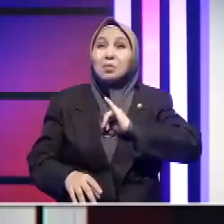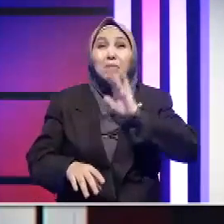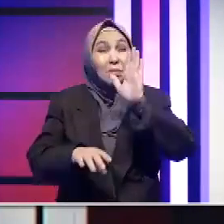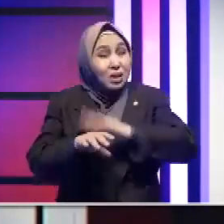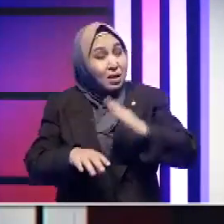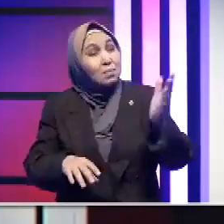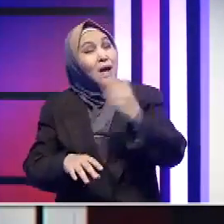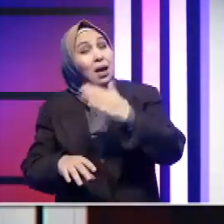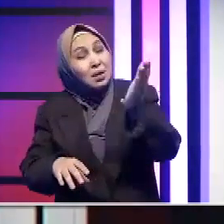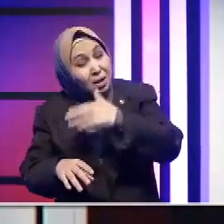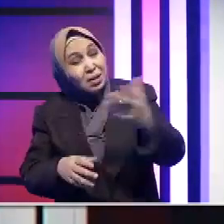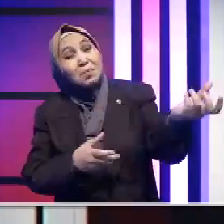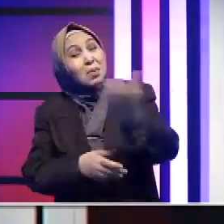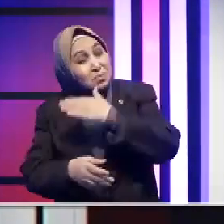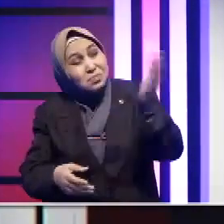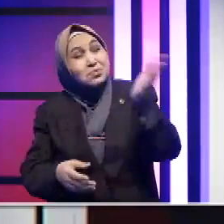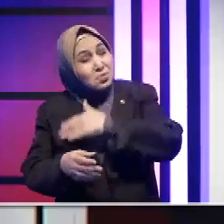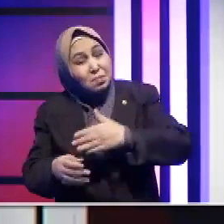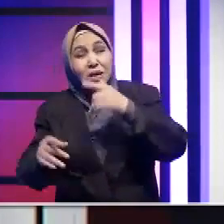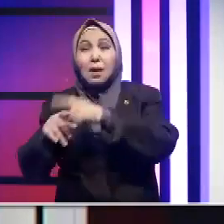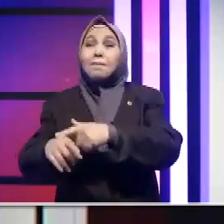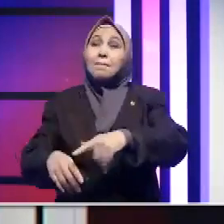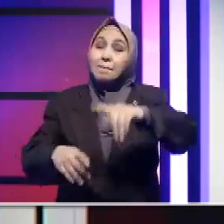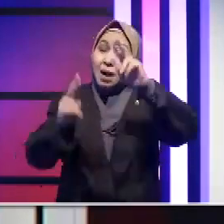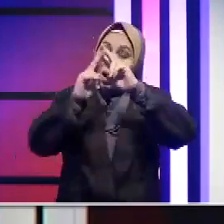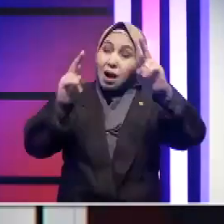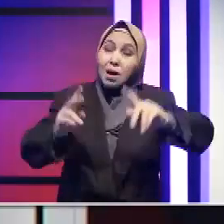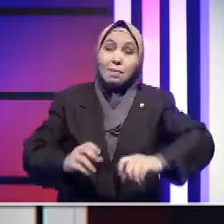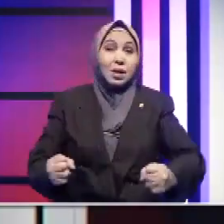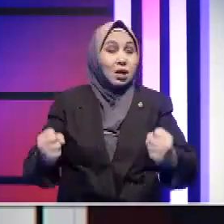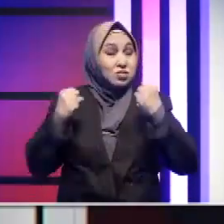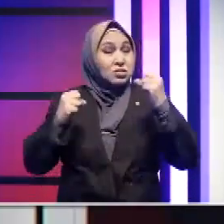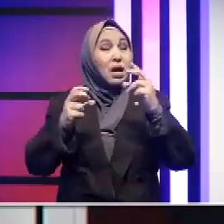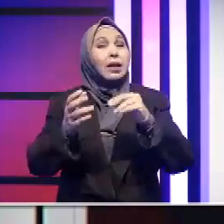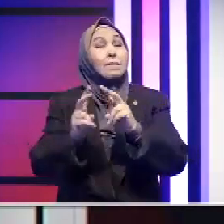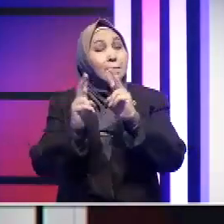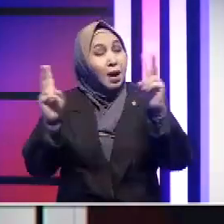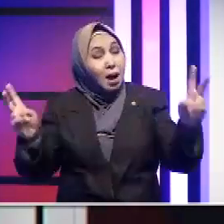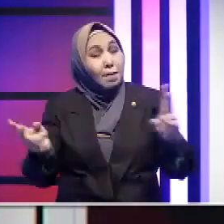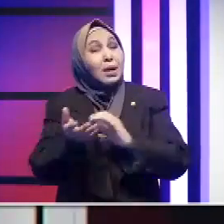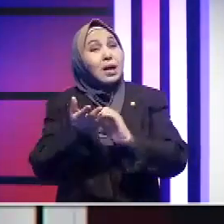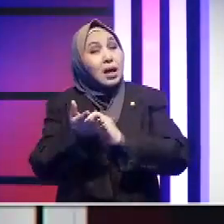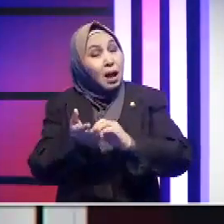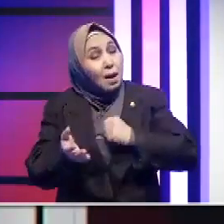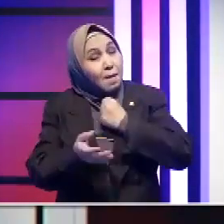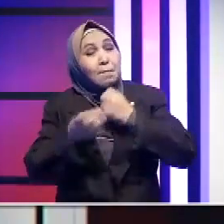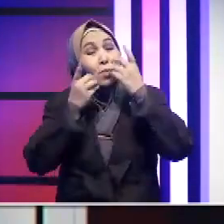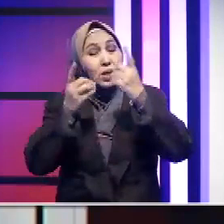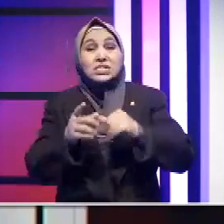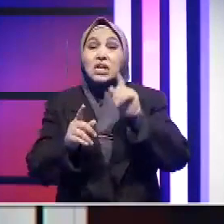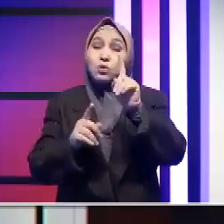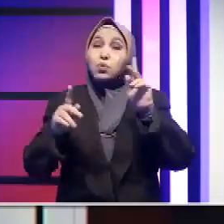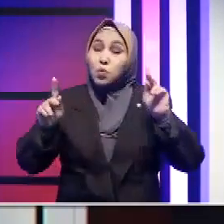Azil Wow kepada yang maha perkasa Yang Maha pengampun ini adalah 11 peluang